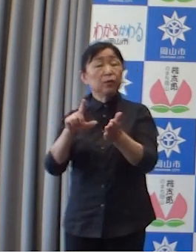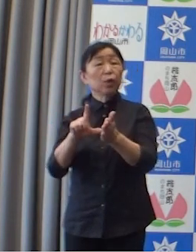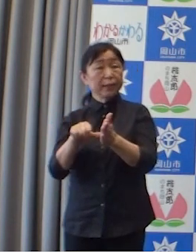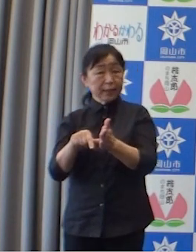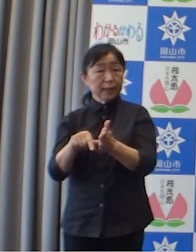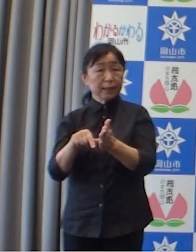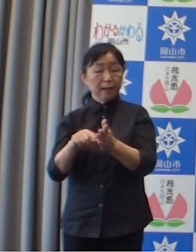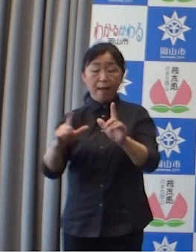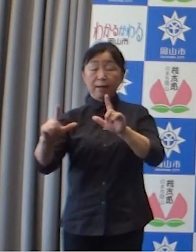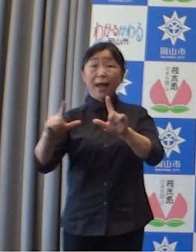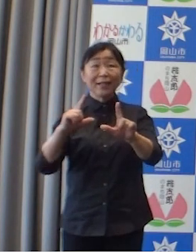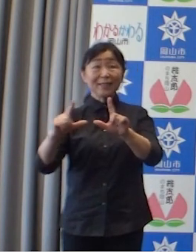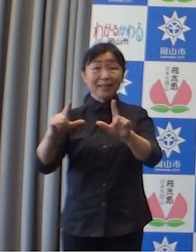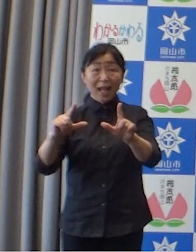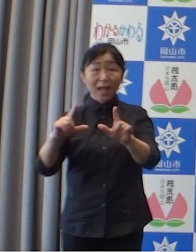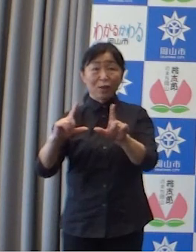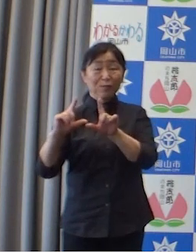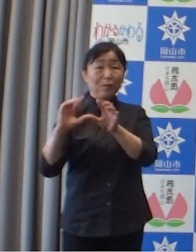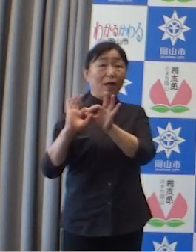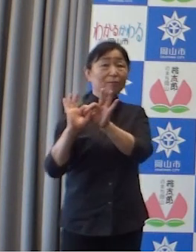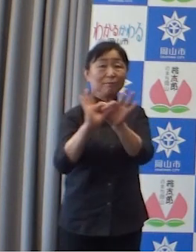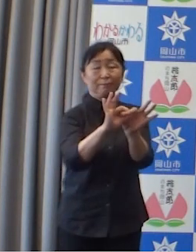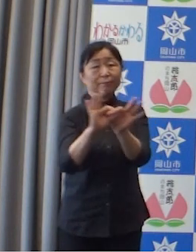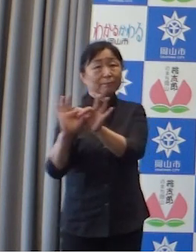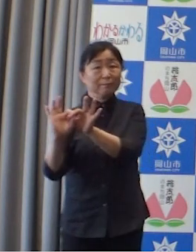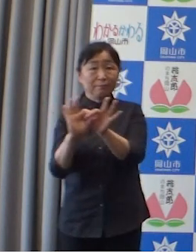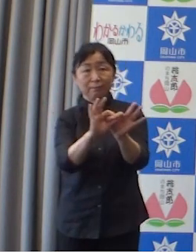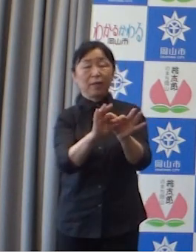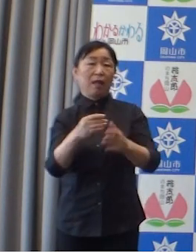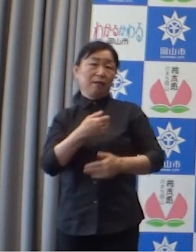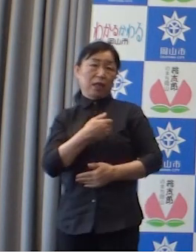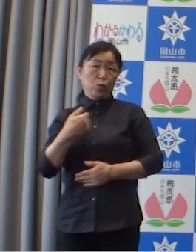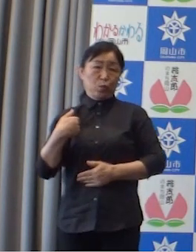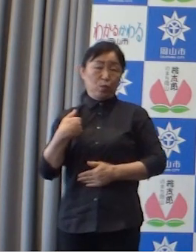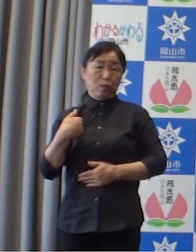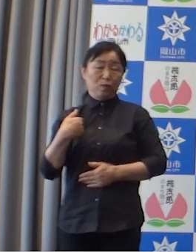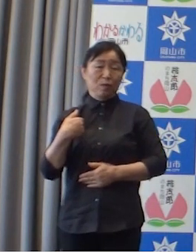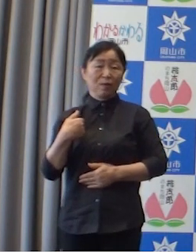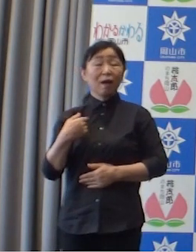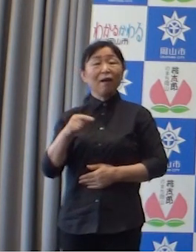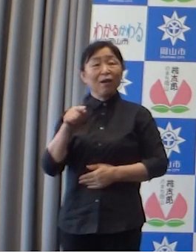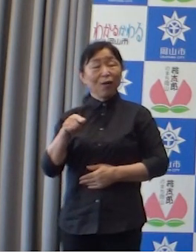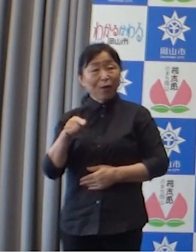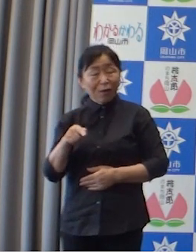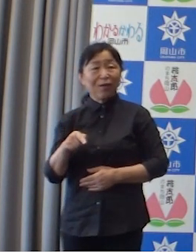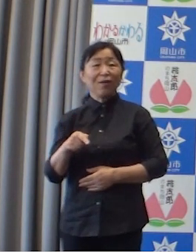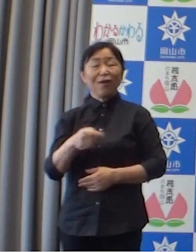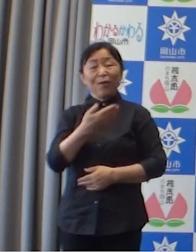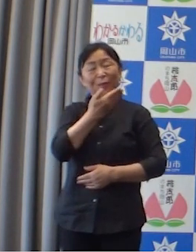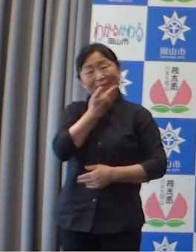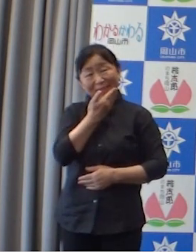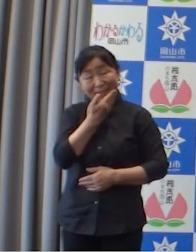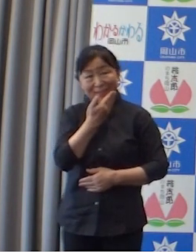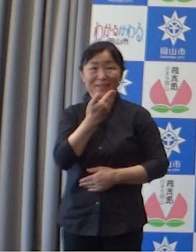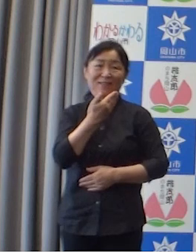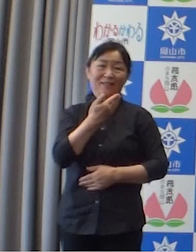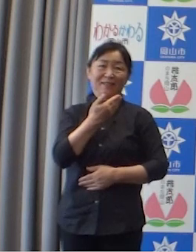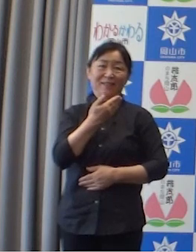とこの LINE で答えていくというんですごい重宝し